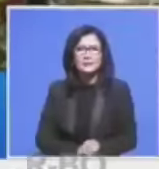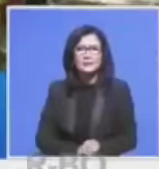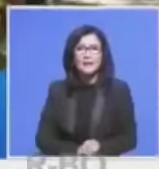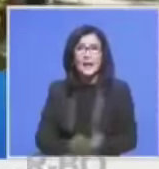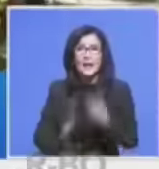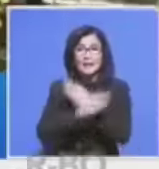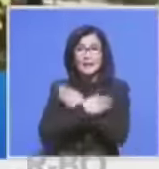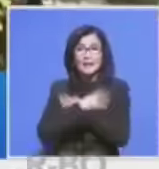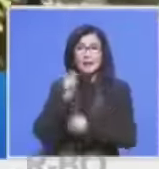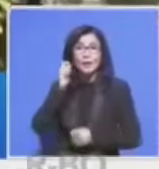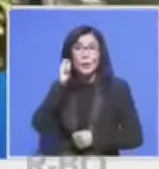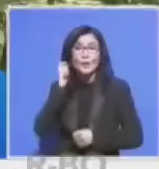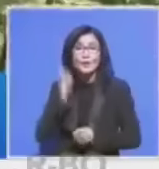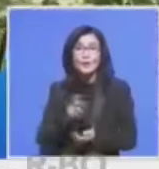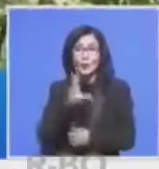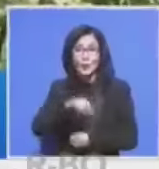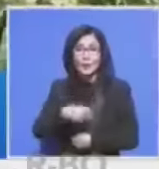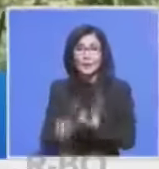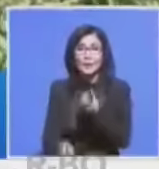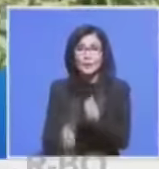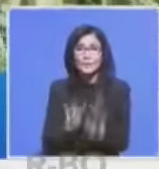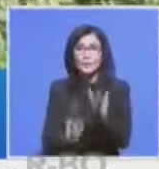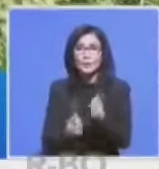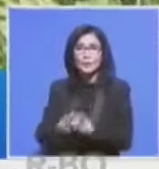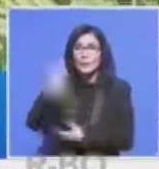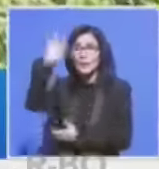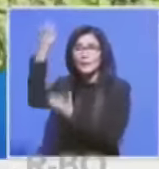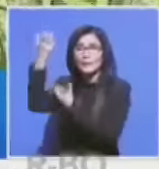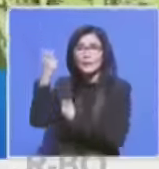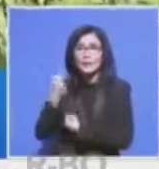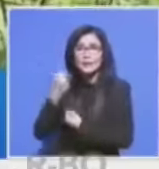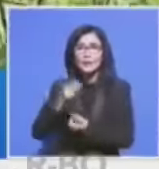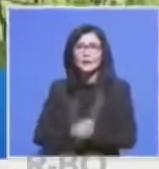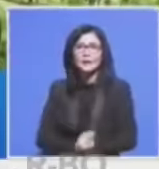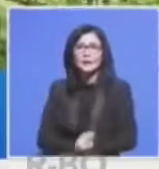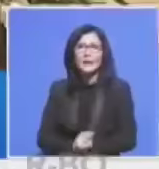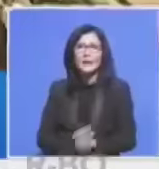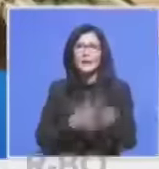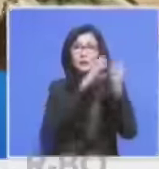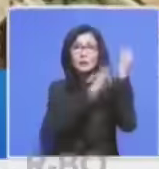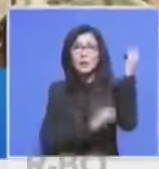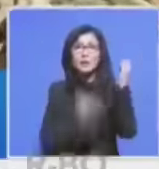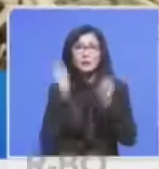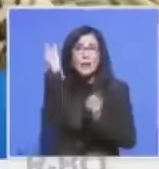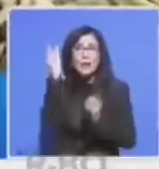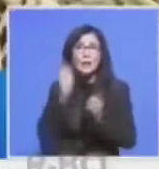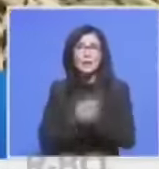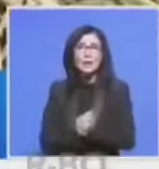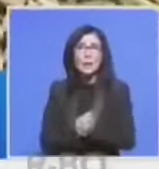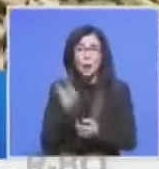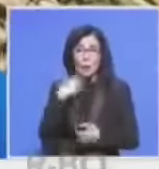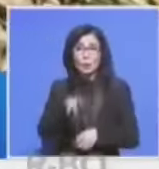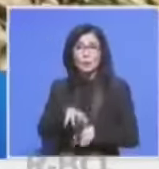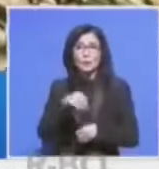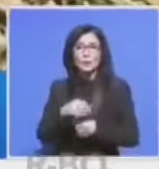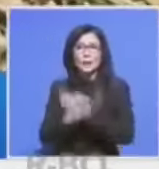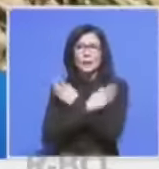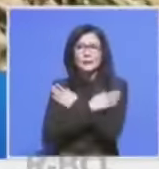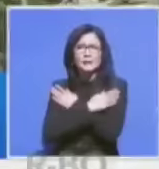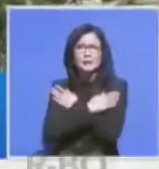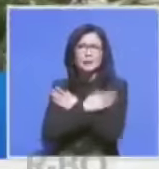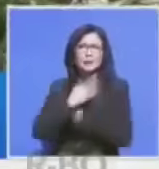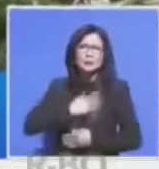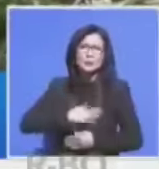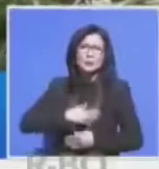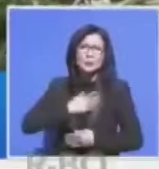Jasad seorang wanita juga ditemukan di sebuah areal perkebunan sawit di Desa Londut, Labuhan Batu Utara, Sumatera Utara. Saat ditemukan, jasad dalam kondisi